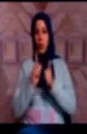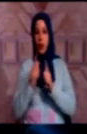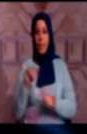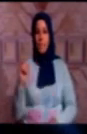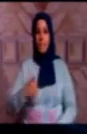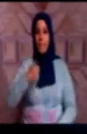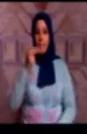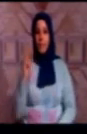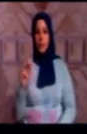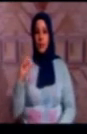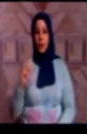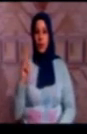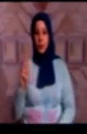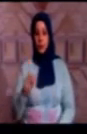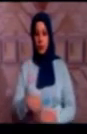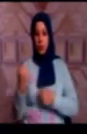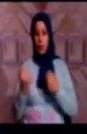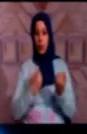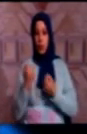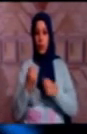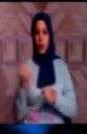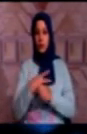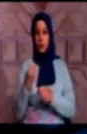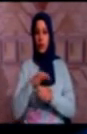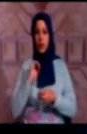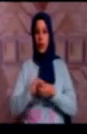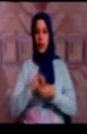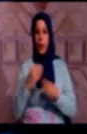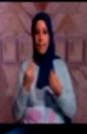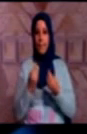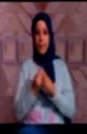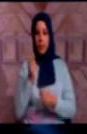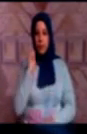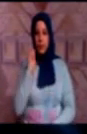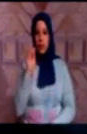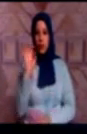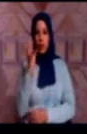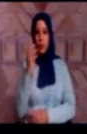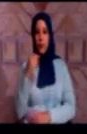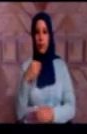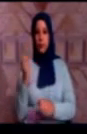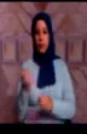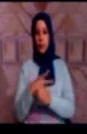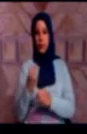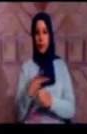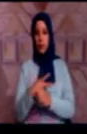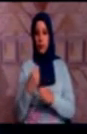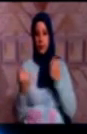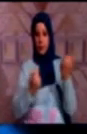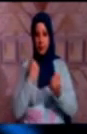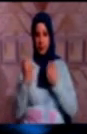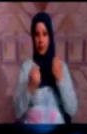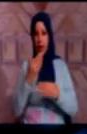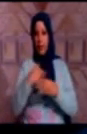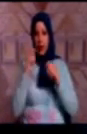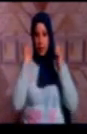تفضلت يعني موضوع المباريات يعني بالاتفاق طبعا مع وزير الشباب والرياضه ان تكون قبل المغرب عشان